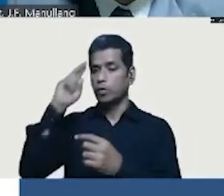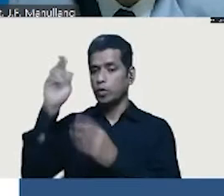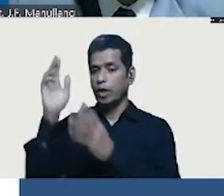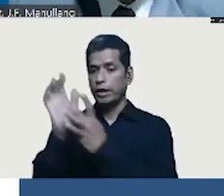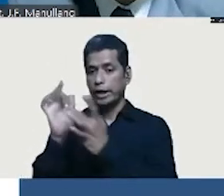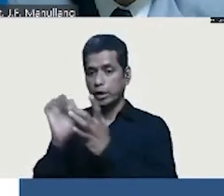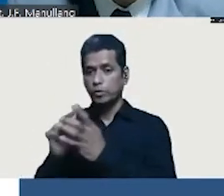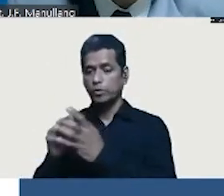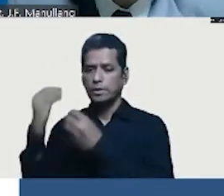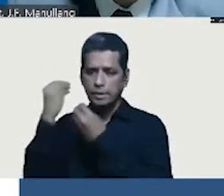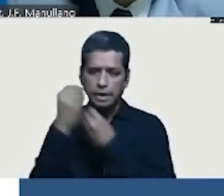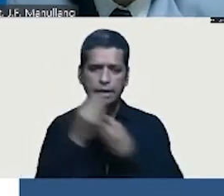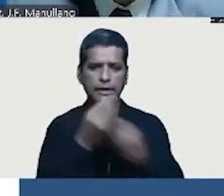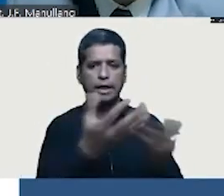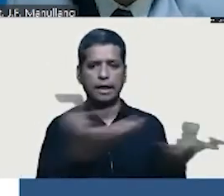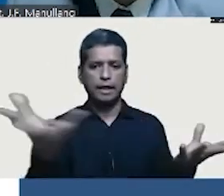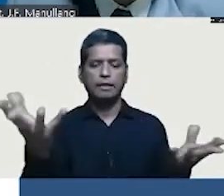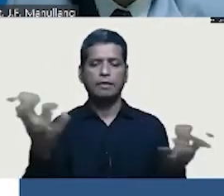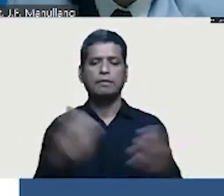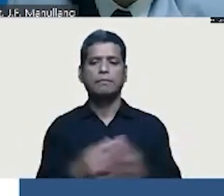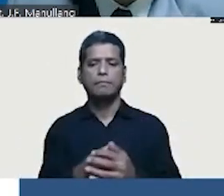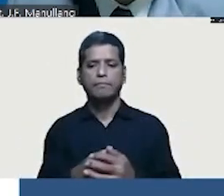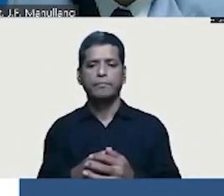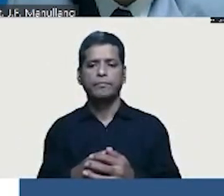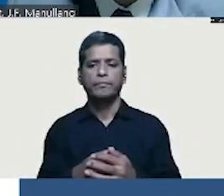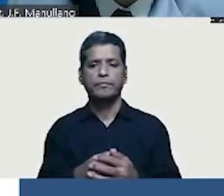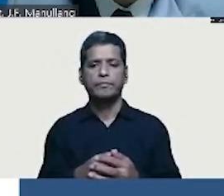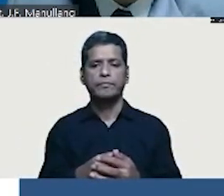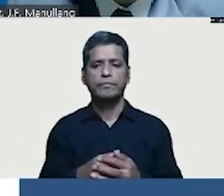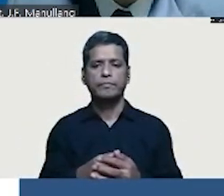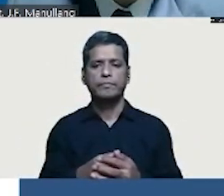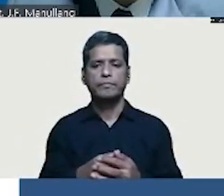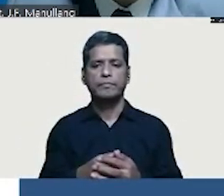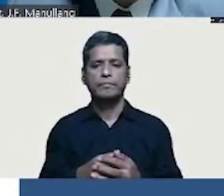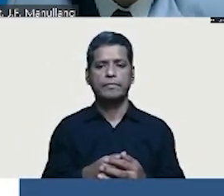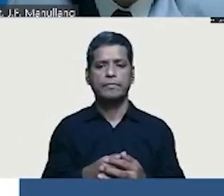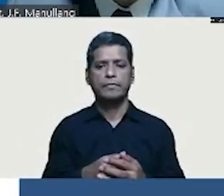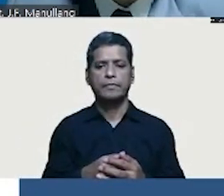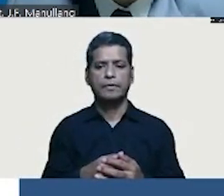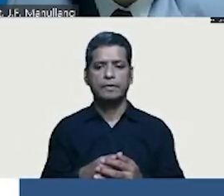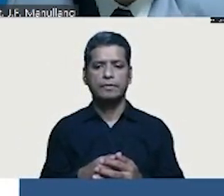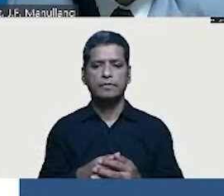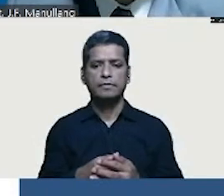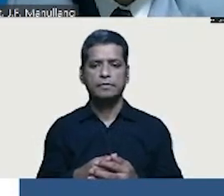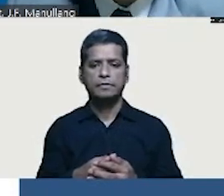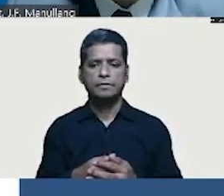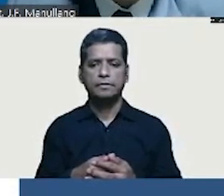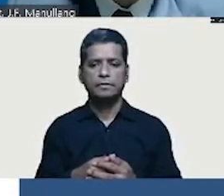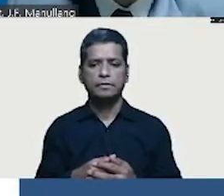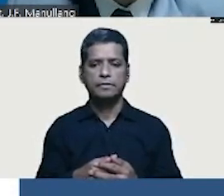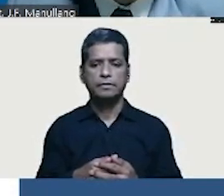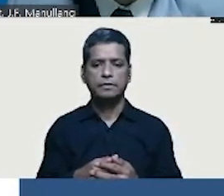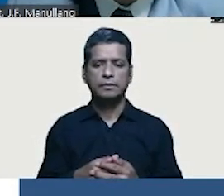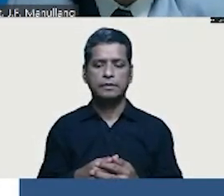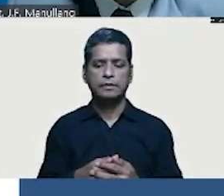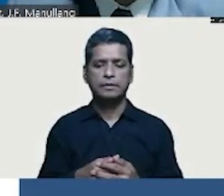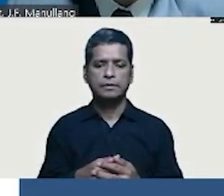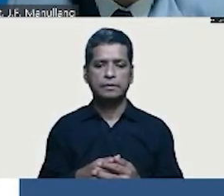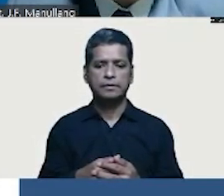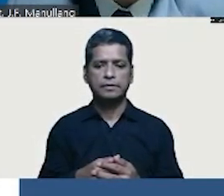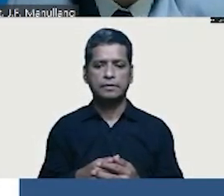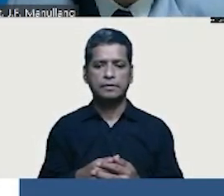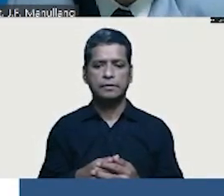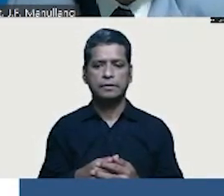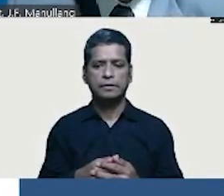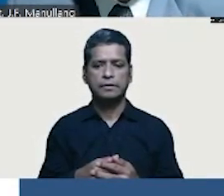firman Tuhan melalui nabi itu mata akhirnya merekapun tidak jadi dikalahkan oleh mereka dan mereka